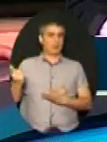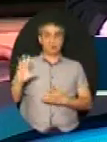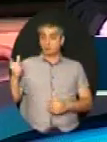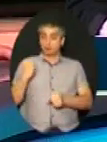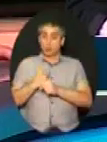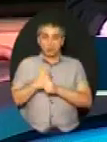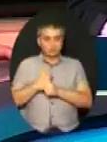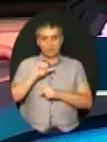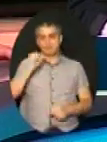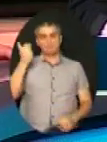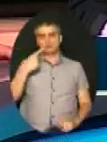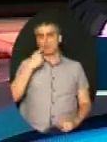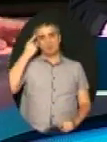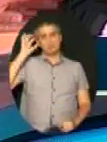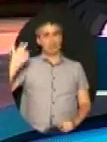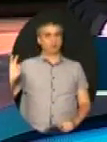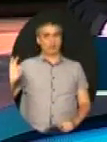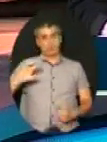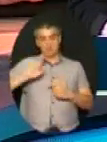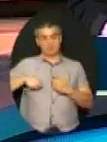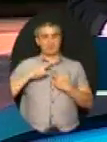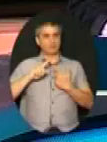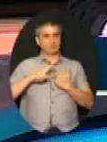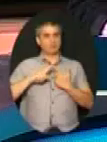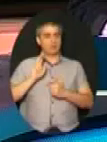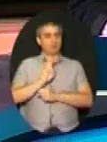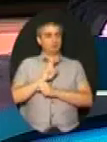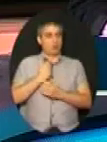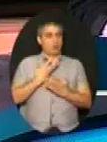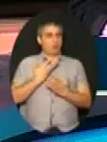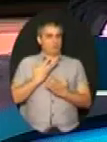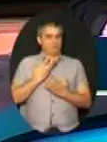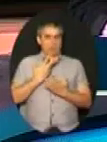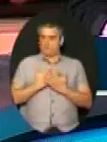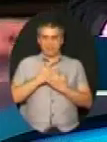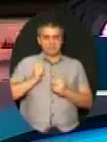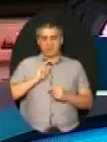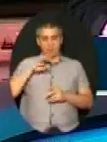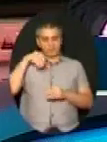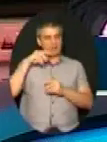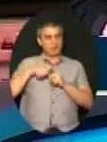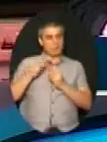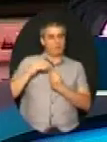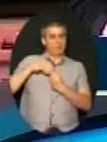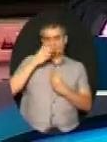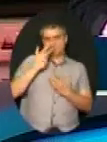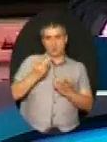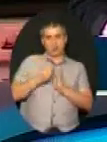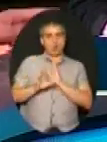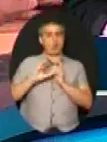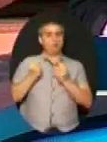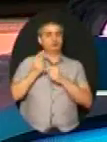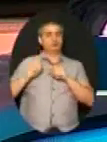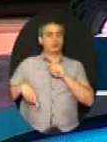שהוא עושה זה קודם כל לומר את דעתו, ודבר שני, לשמור על העובדה שצהל לא יהיה בסרח עודף, או לא יהיה במי